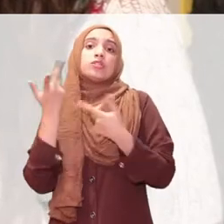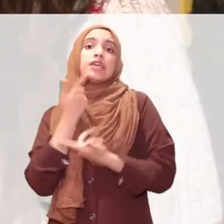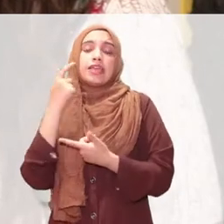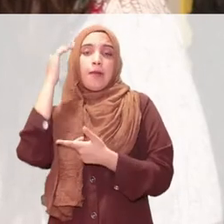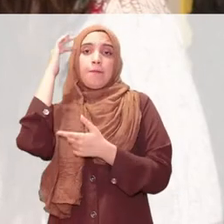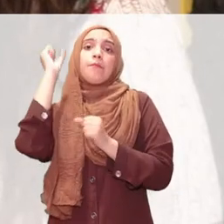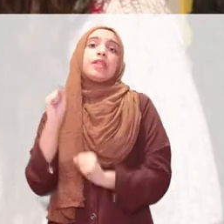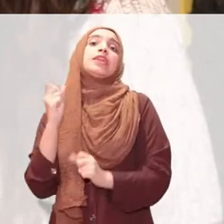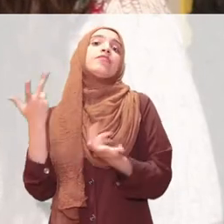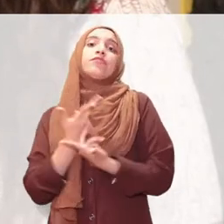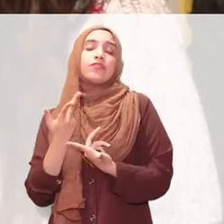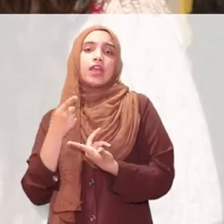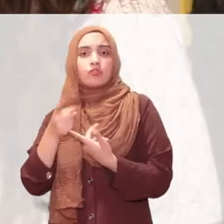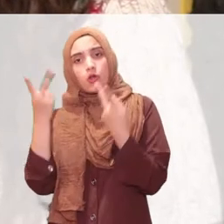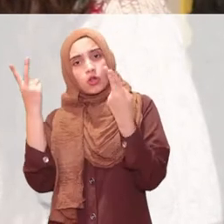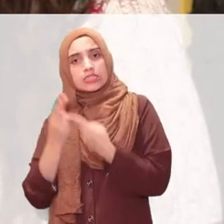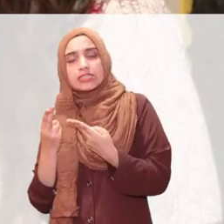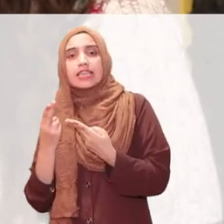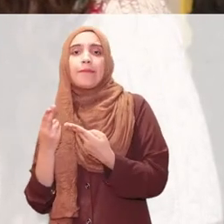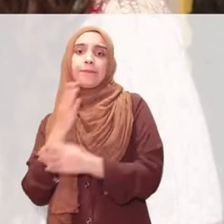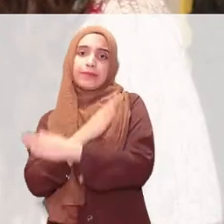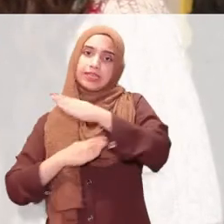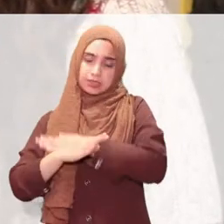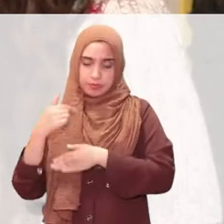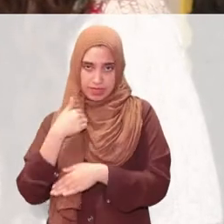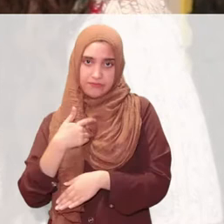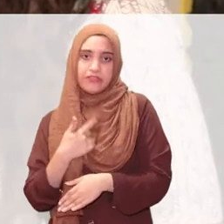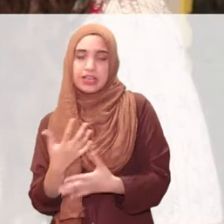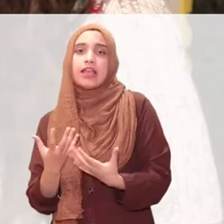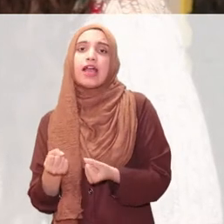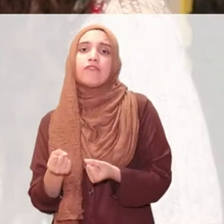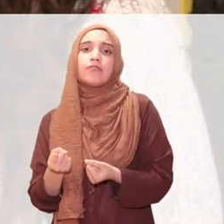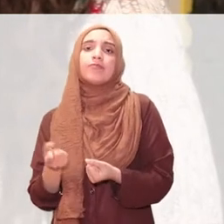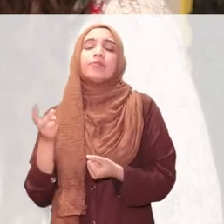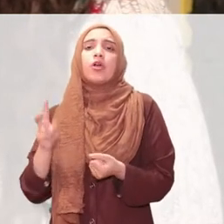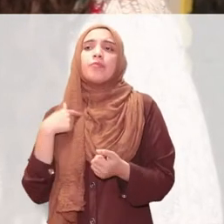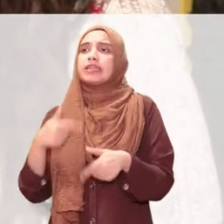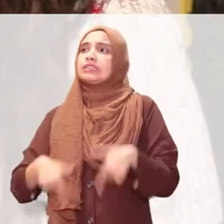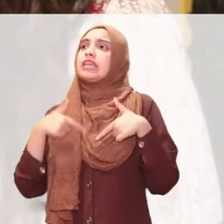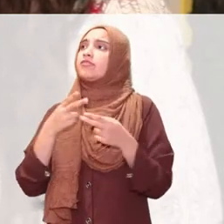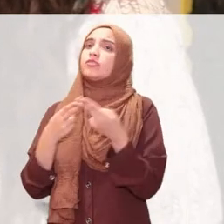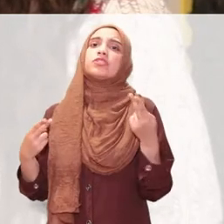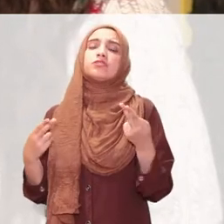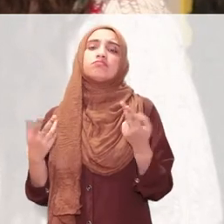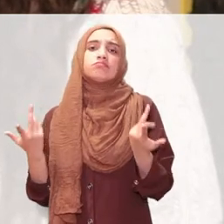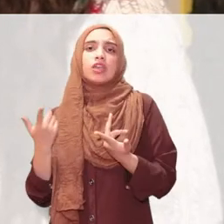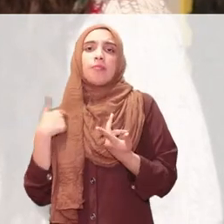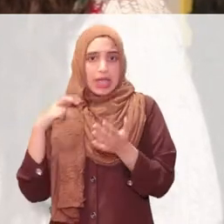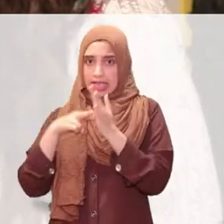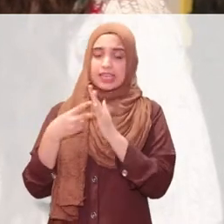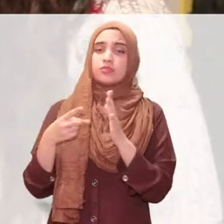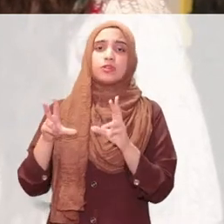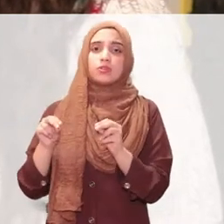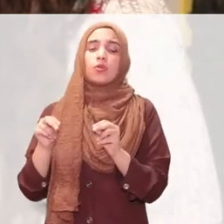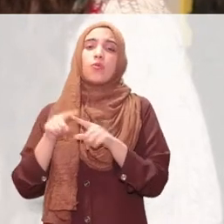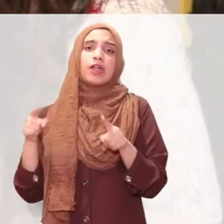चाय का मुख्य त्यौहार मिनट नेक्स्ट इन थे सीरीज आफ बट आई डोंट यू सी हाउ टो टेंटेड कैंडिडेट फॉर